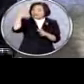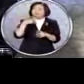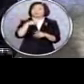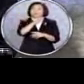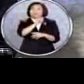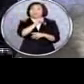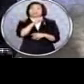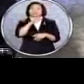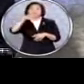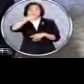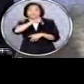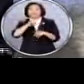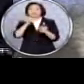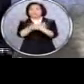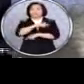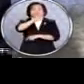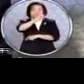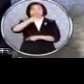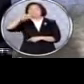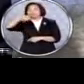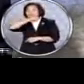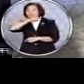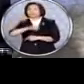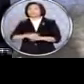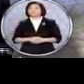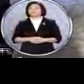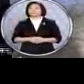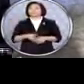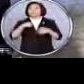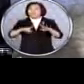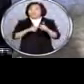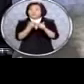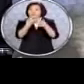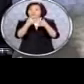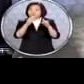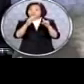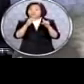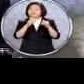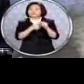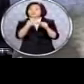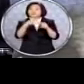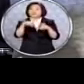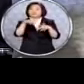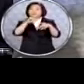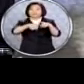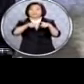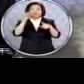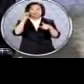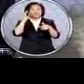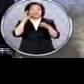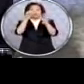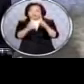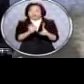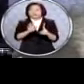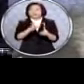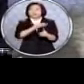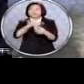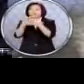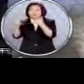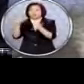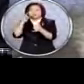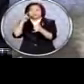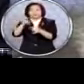北变成 M 台湾。当然现在中华电信最近降了几次价，但是在网络的使用者来讲还是有